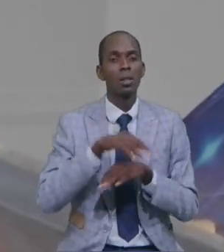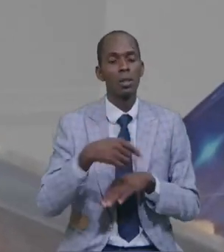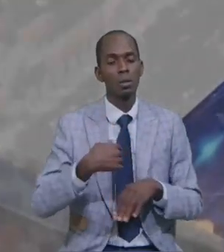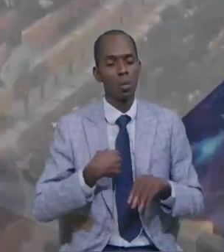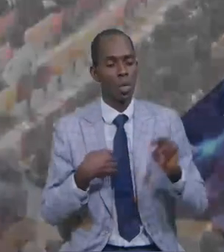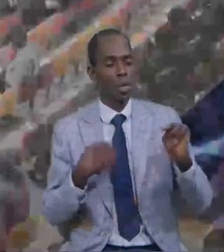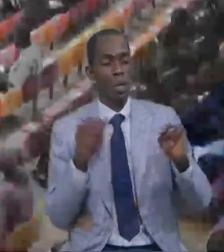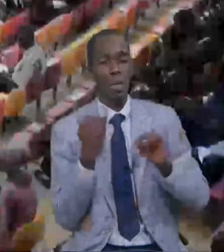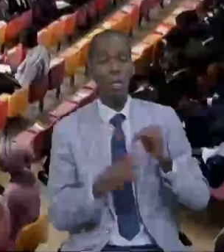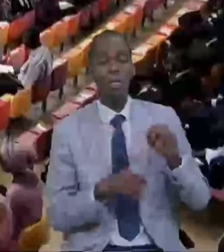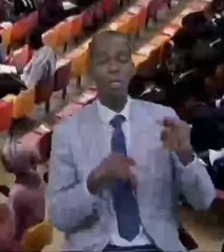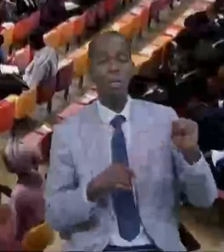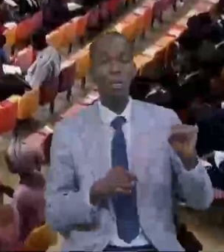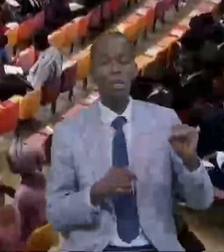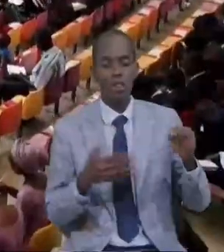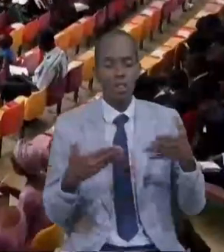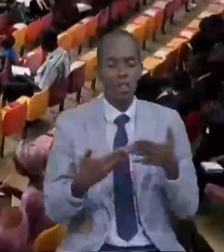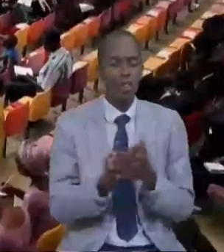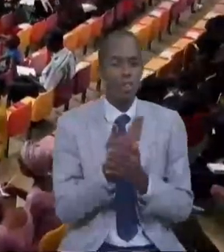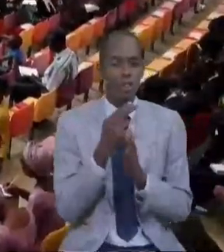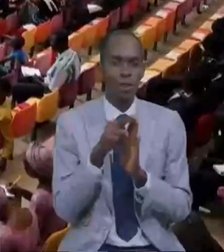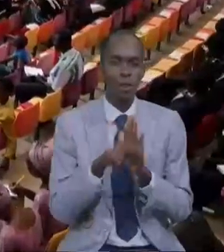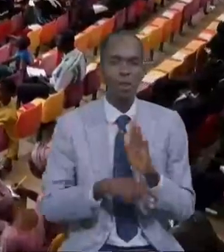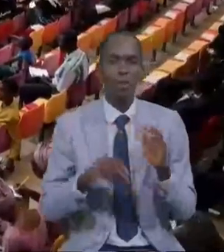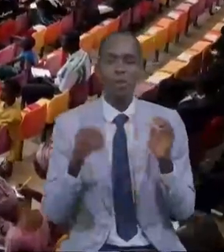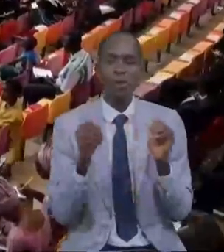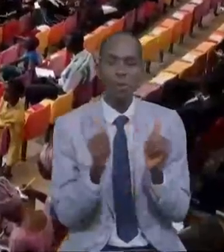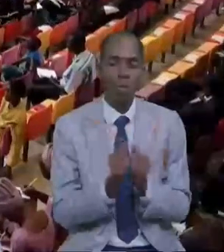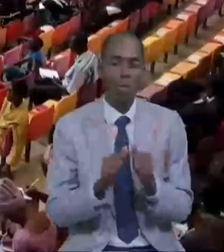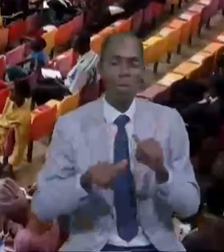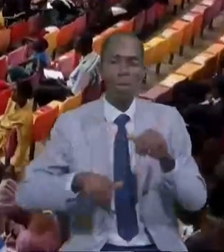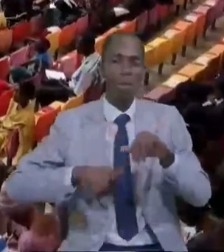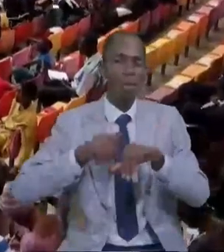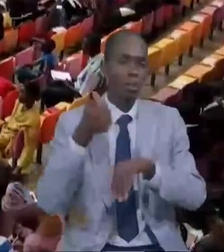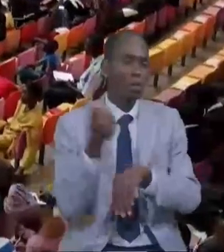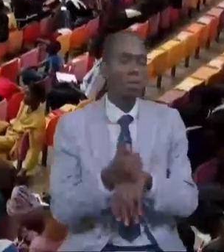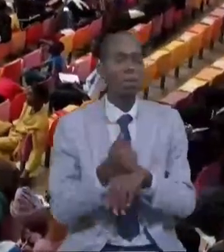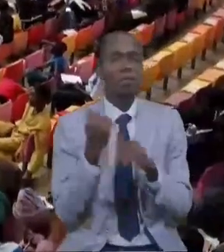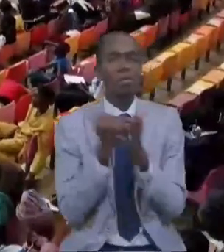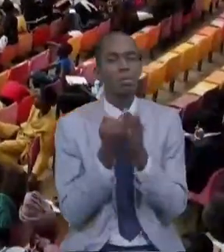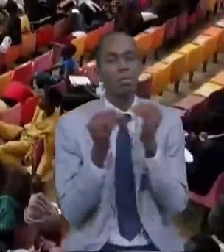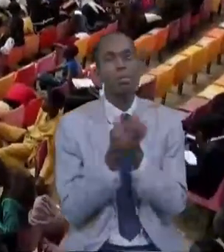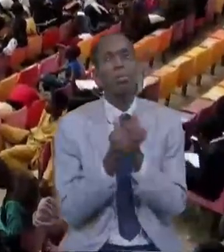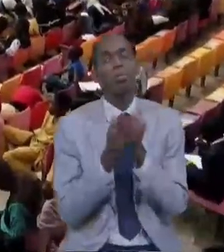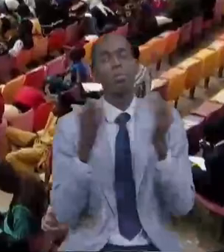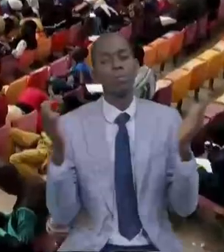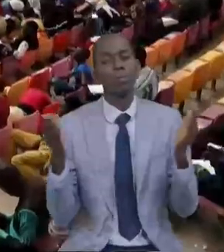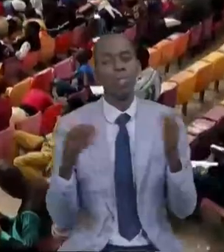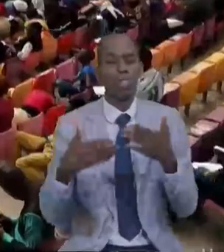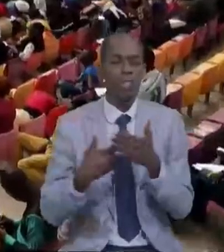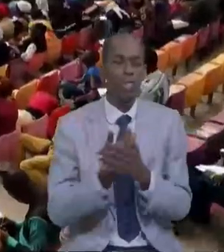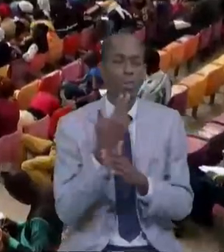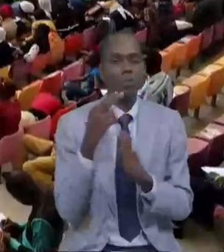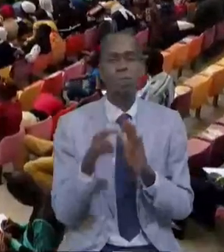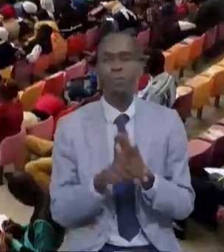la Christian affirmée. Nouveauté de vie, nouveauté de pensée, nouveauté de comportement,